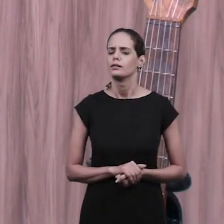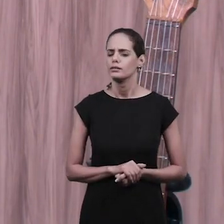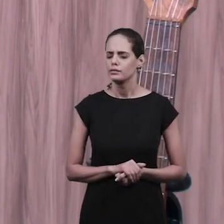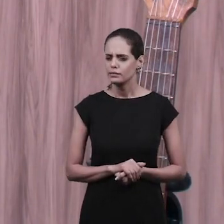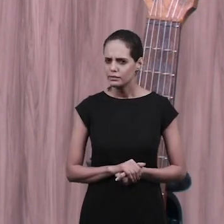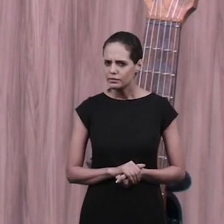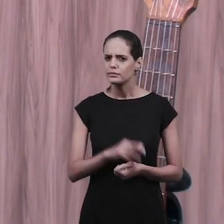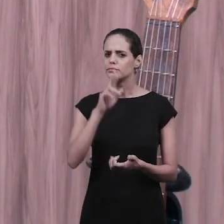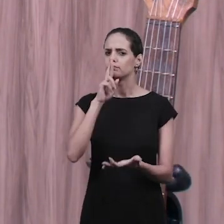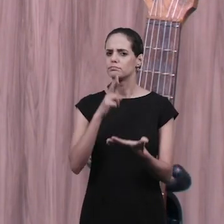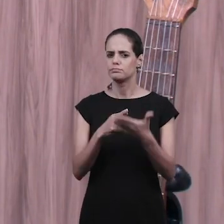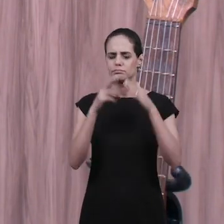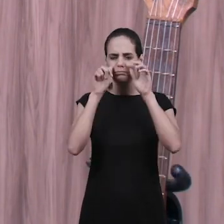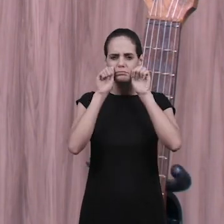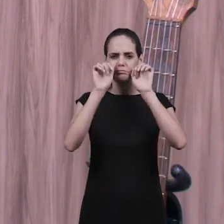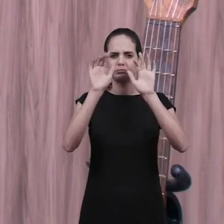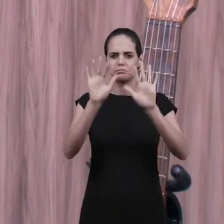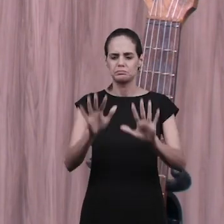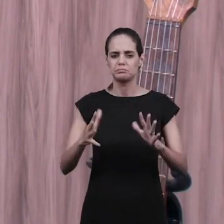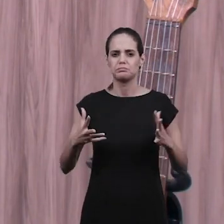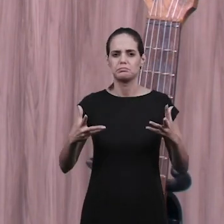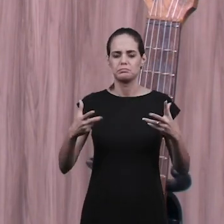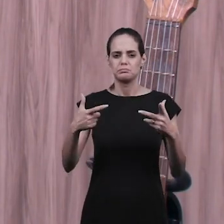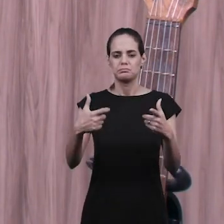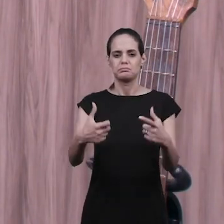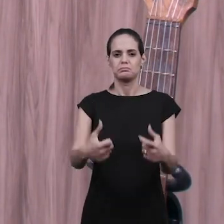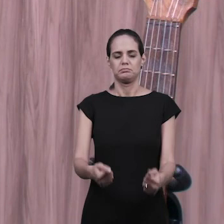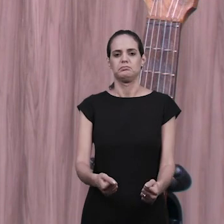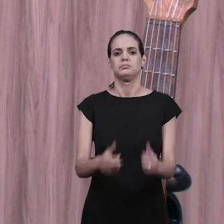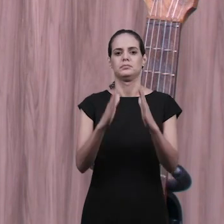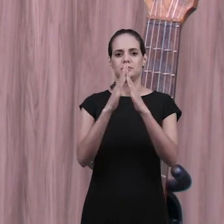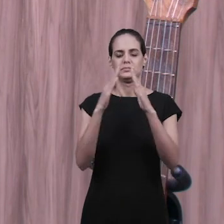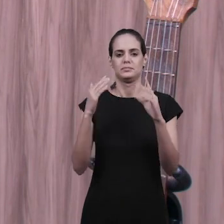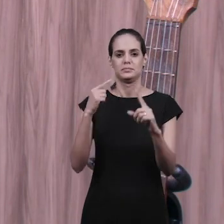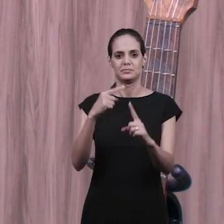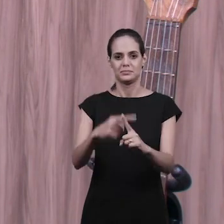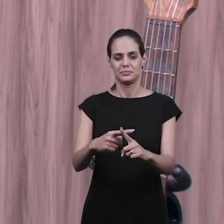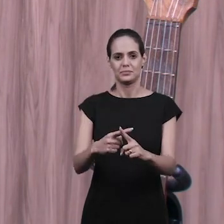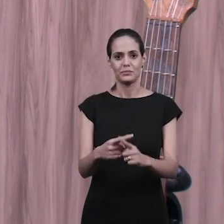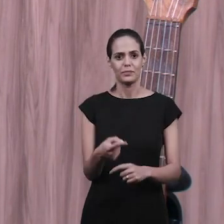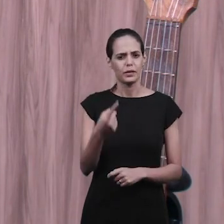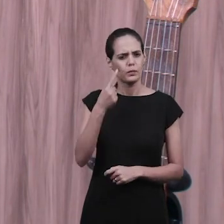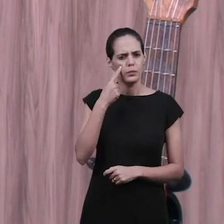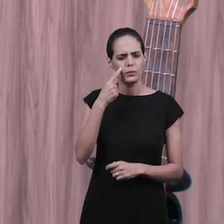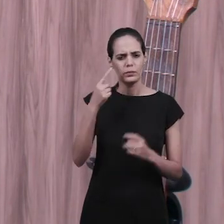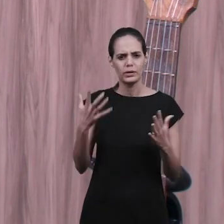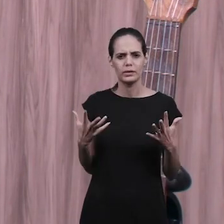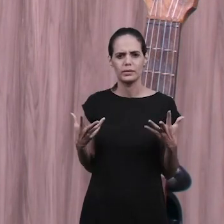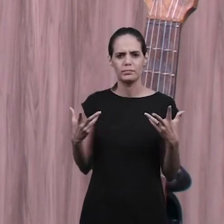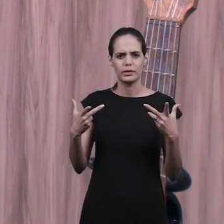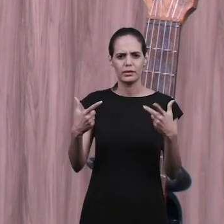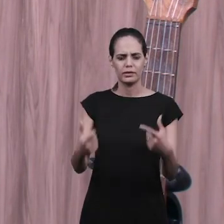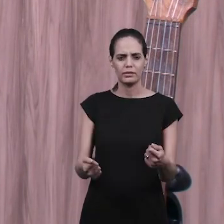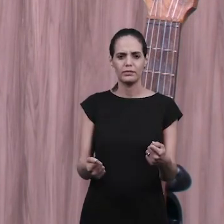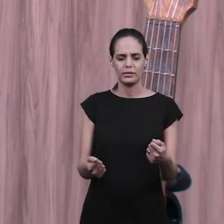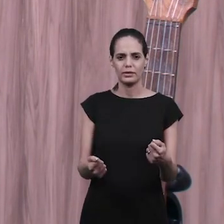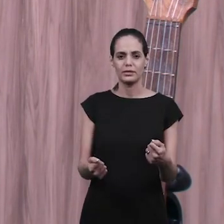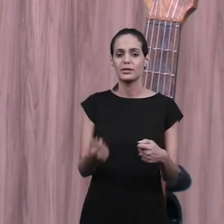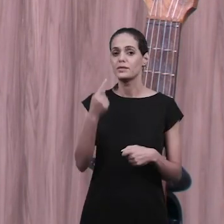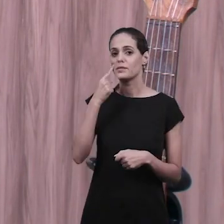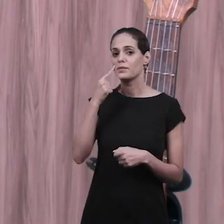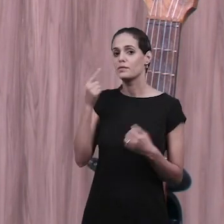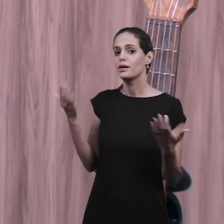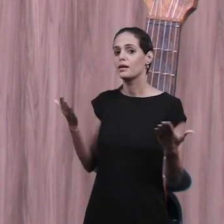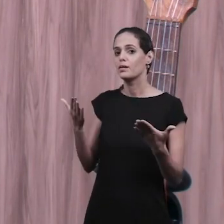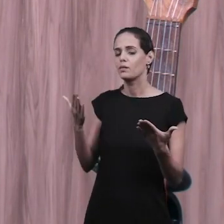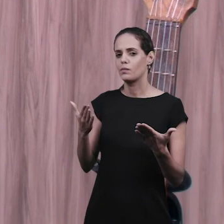Les fruits, les résultats de tout ce travail réalisé par l'Église sont grands. Et regardez quelque chose de merveilleux. Nous allons